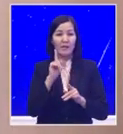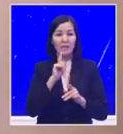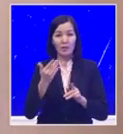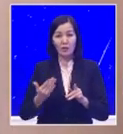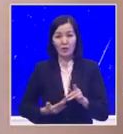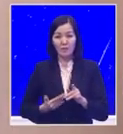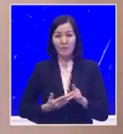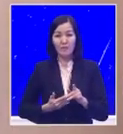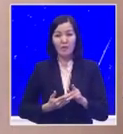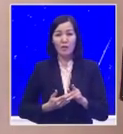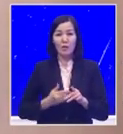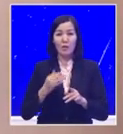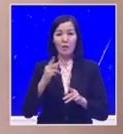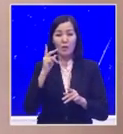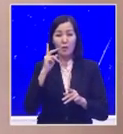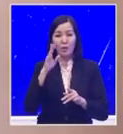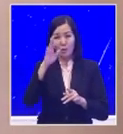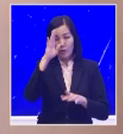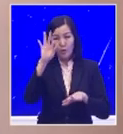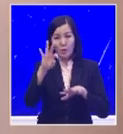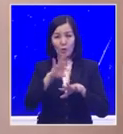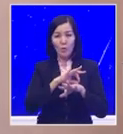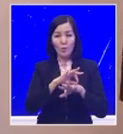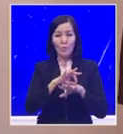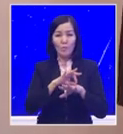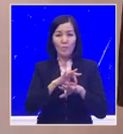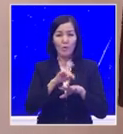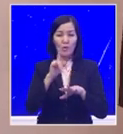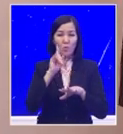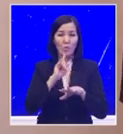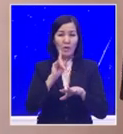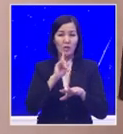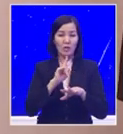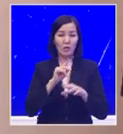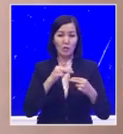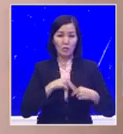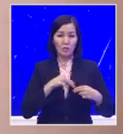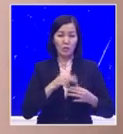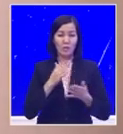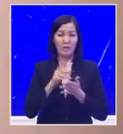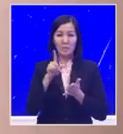жаңа жалдамалы жұмыста жасайды, ода жаңа пенсионкасы ештеңкесі жоқ. Күніне